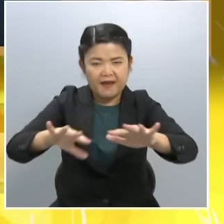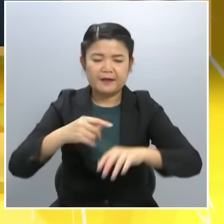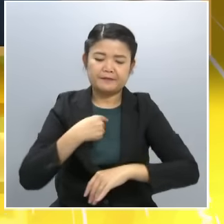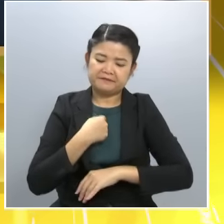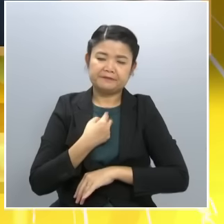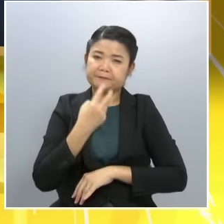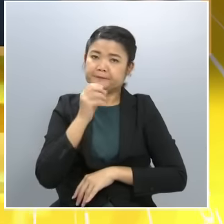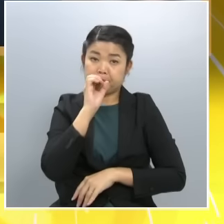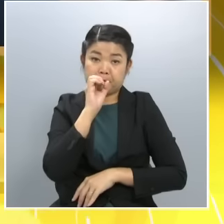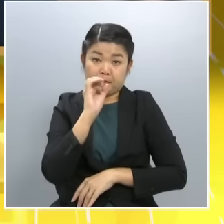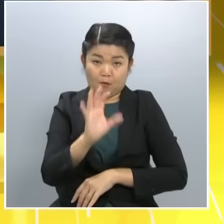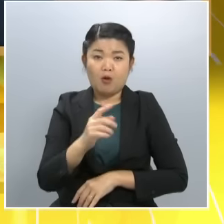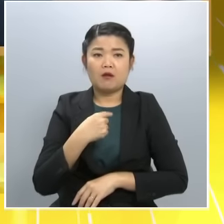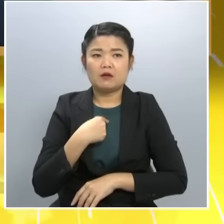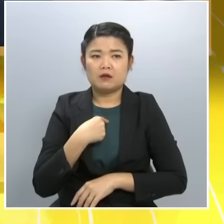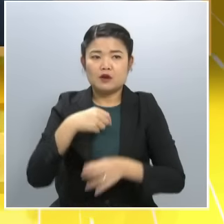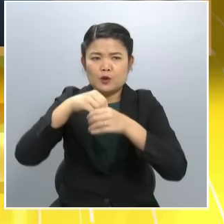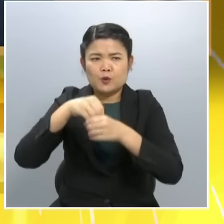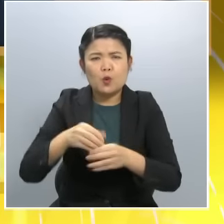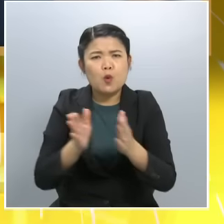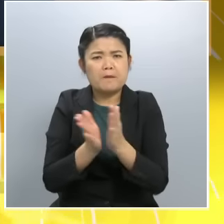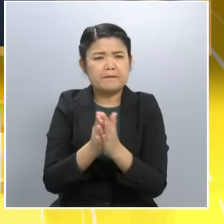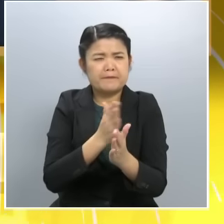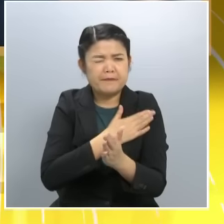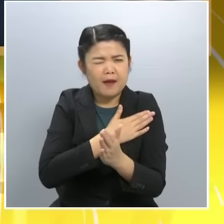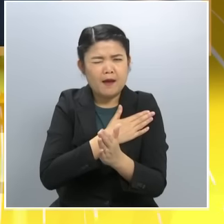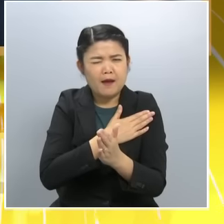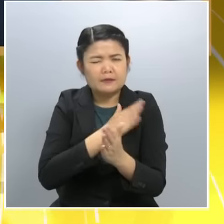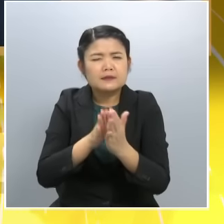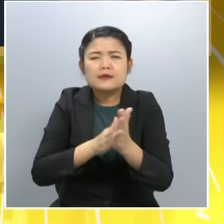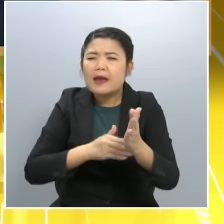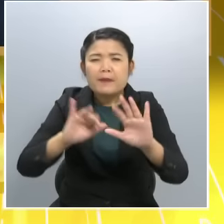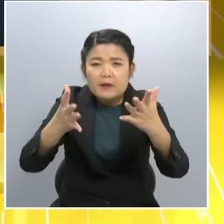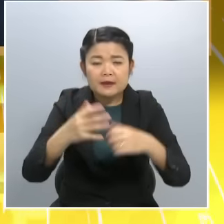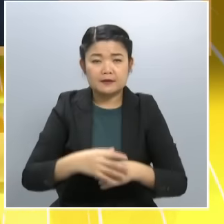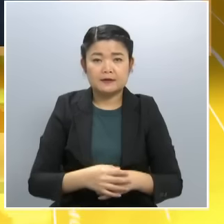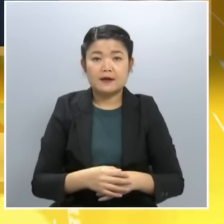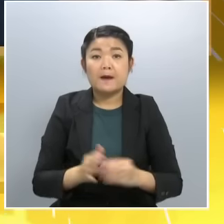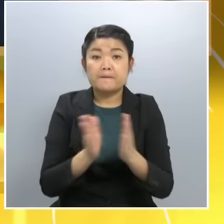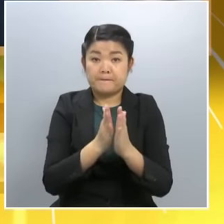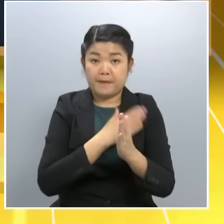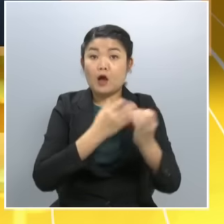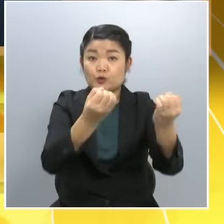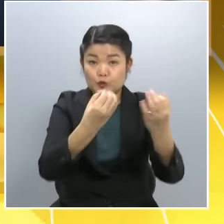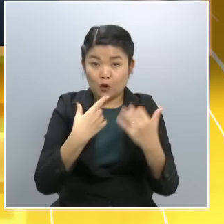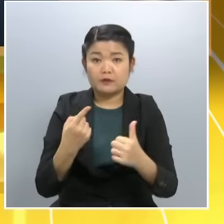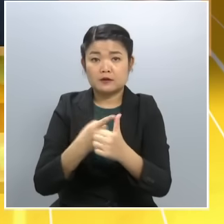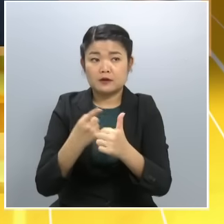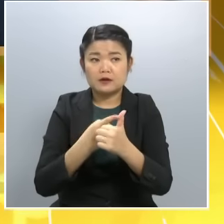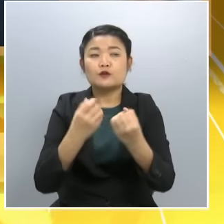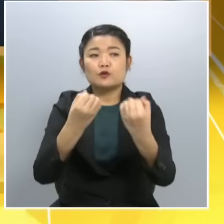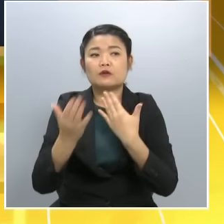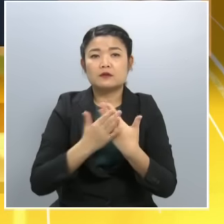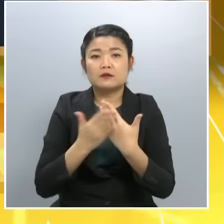นะครับว่าว่าอยู่กับพระอาจารย์มาเนี่ยอาจจะไม่ได้นานมากมายนะครับแต่สิ่งที่พระอาจารย์สอนผมเนี่ยคือ 1พระอาจารย์สอนผมให้มี